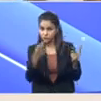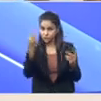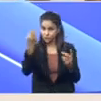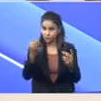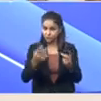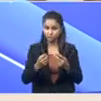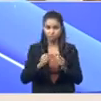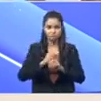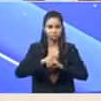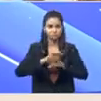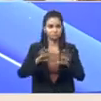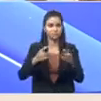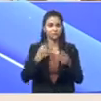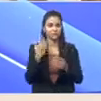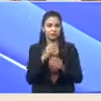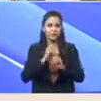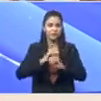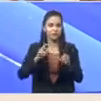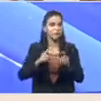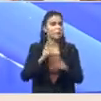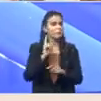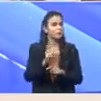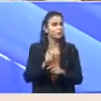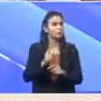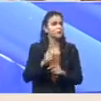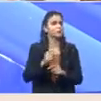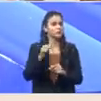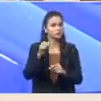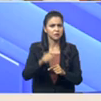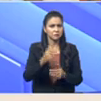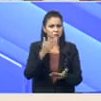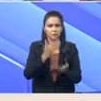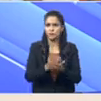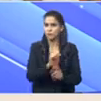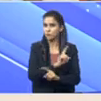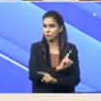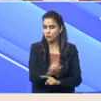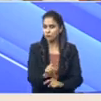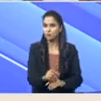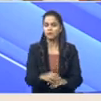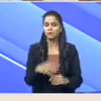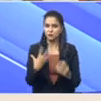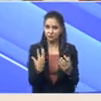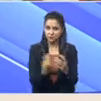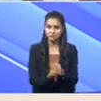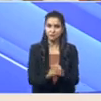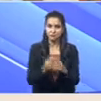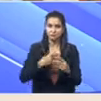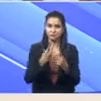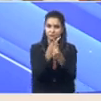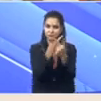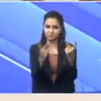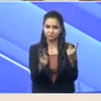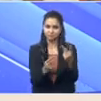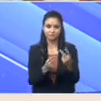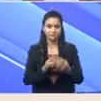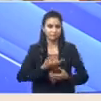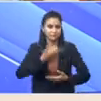बिखेर रही है। लेकिन यह बात यहीं खत्म नहीं होती। हमारी इन कलाओं की